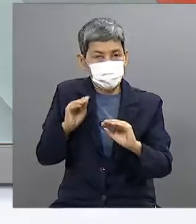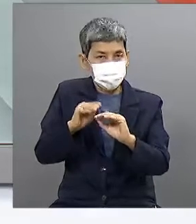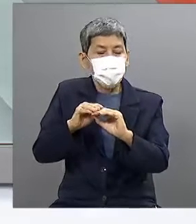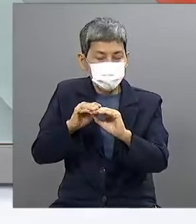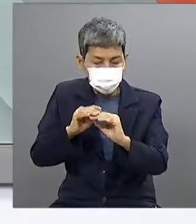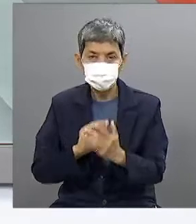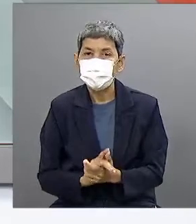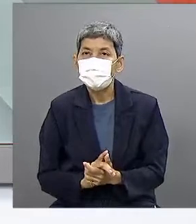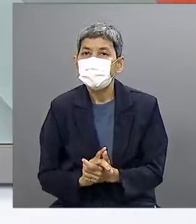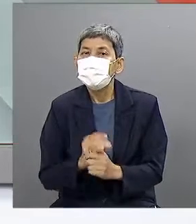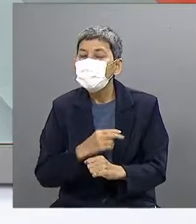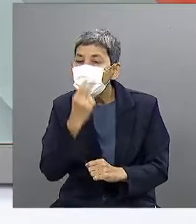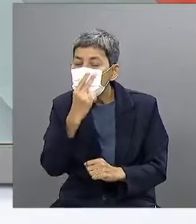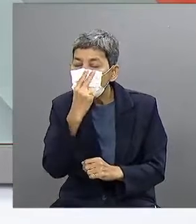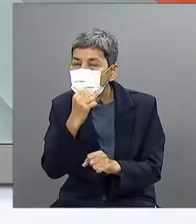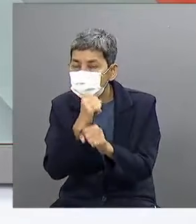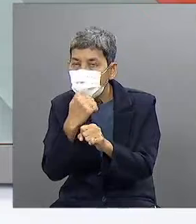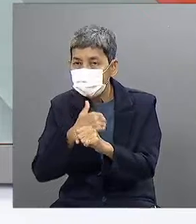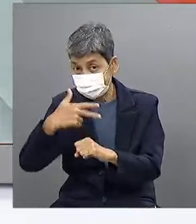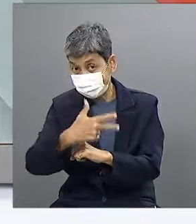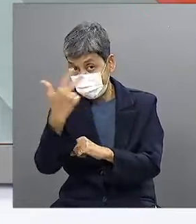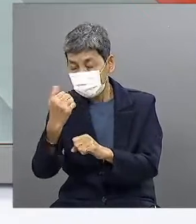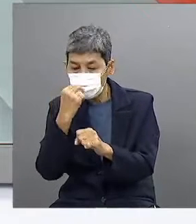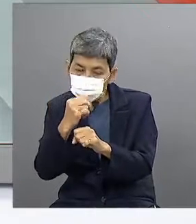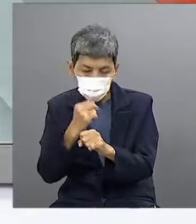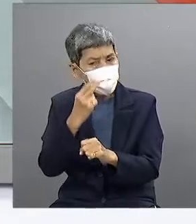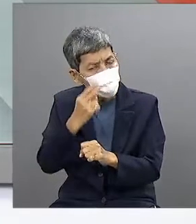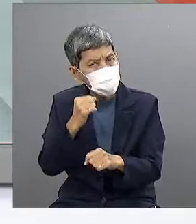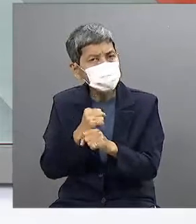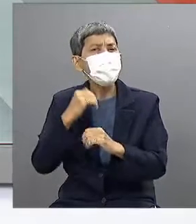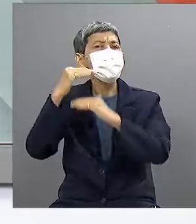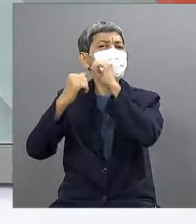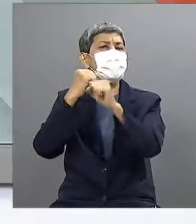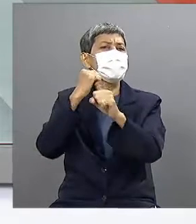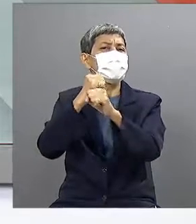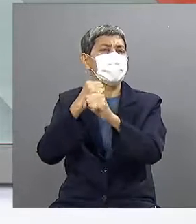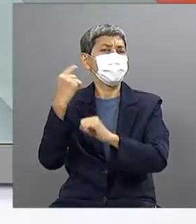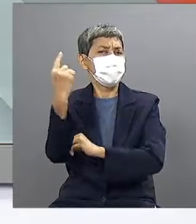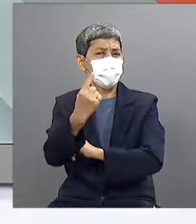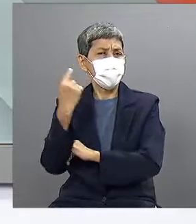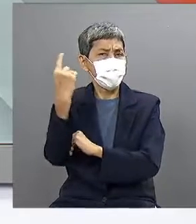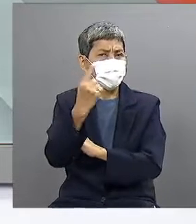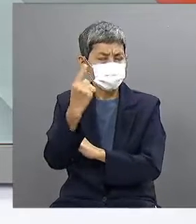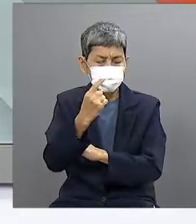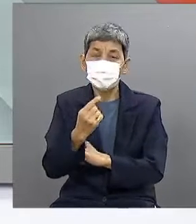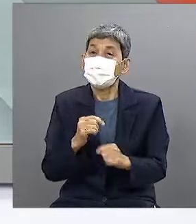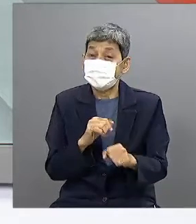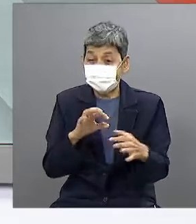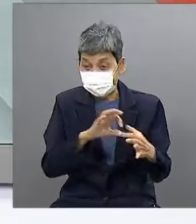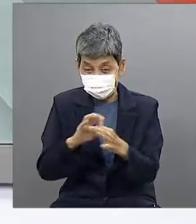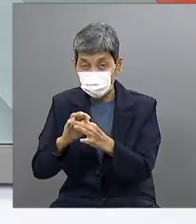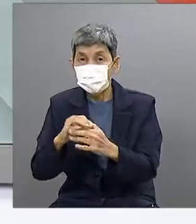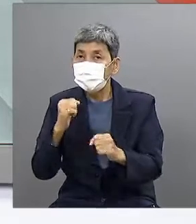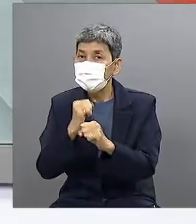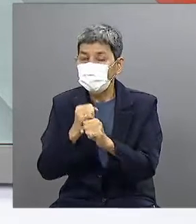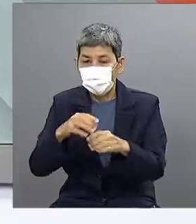มไปลงพื้นที่แล้วก็พบว่าจริงๆแล้วการพัฒนาโครงสร้างการท่องเที่ยวและพื้นที่รองรับการขยายตัวของเมือง